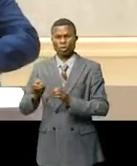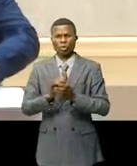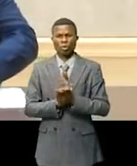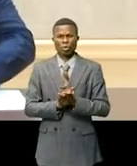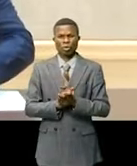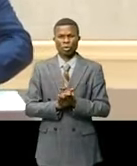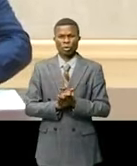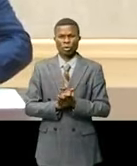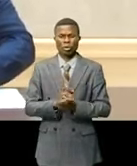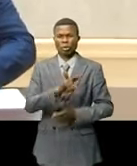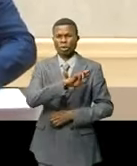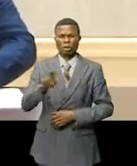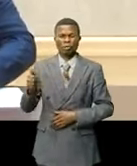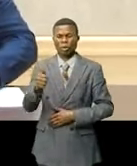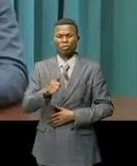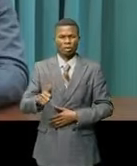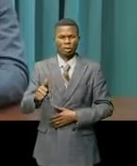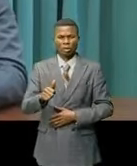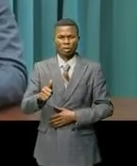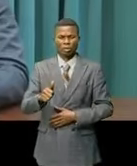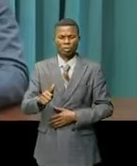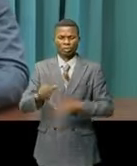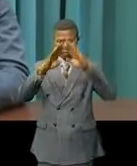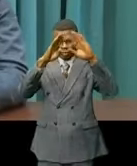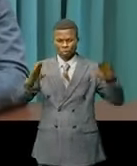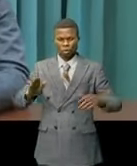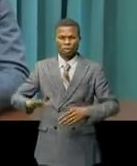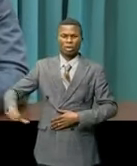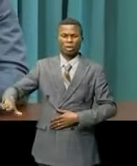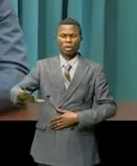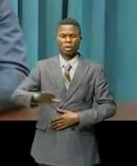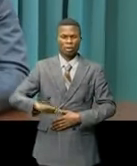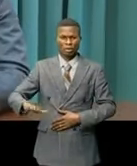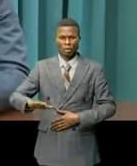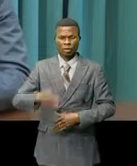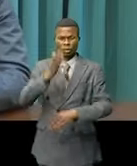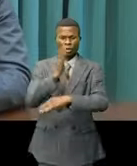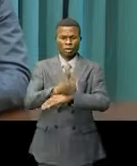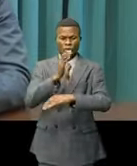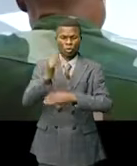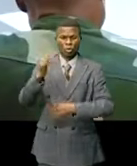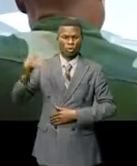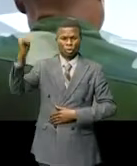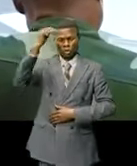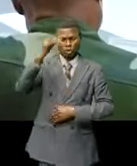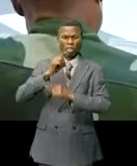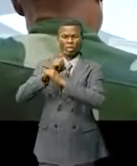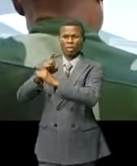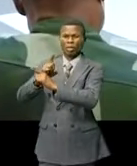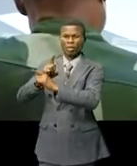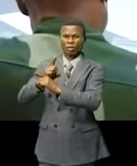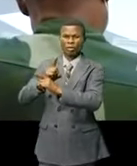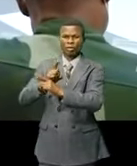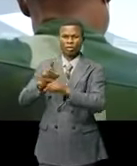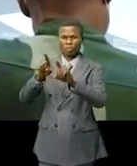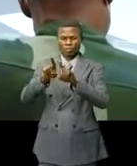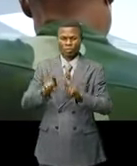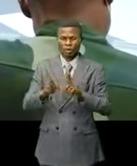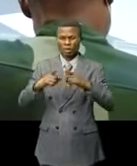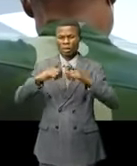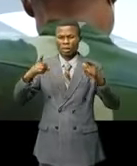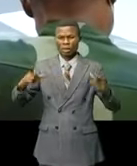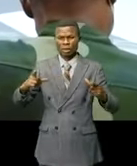29 juillet 2021 au Palais de la Nation le Conseil supérieur de la Défense élargi